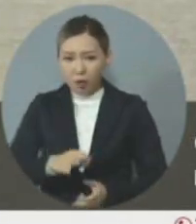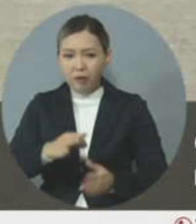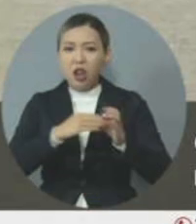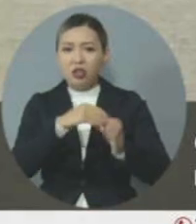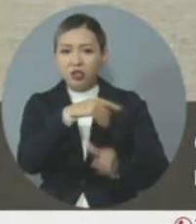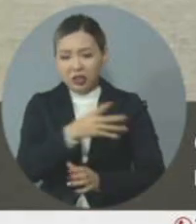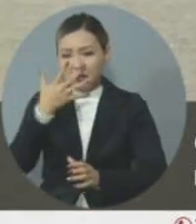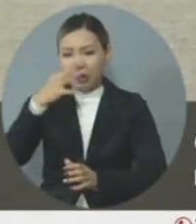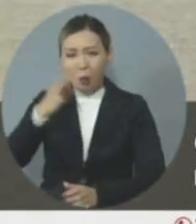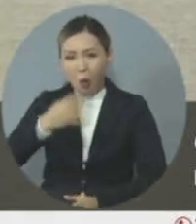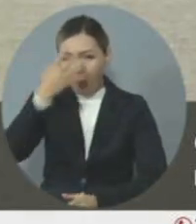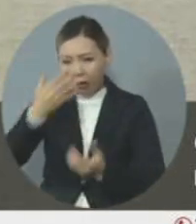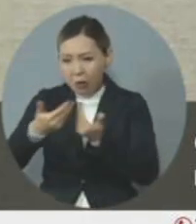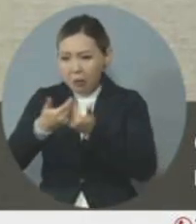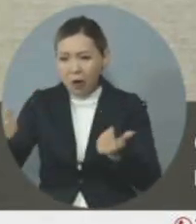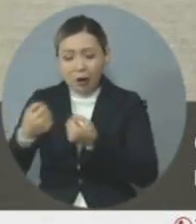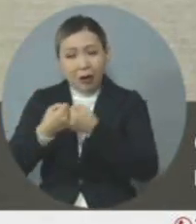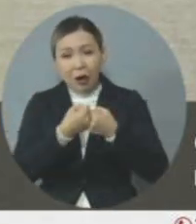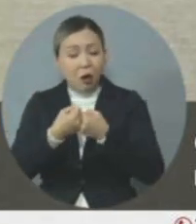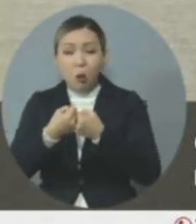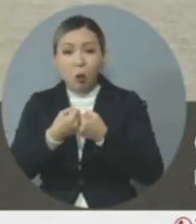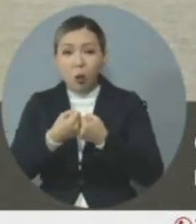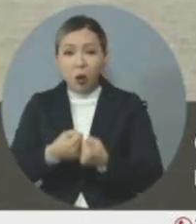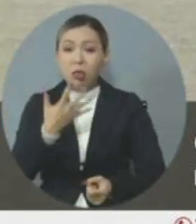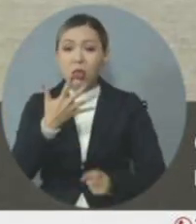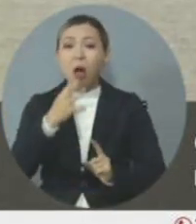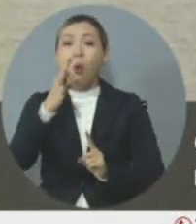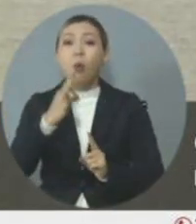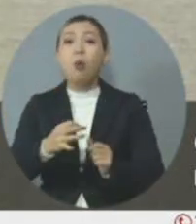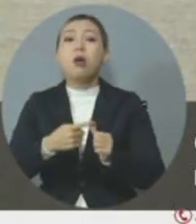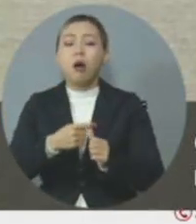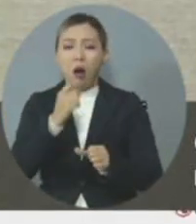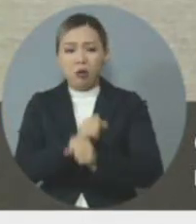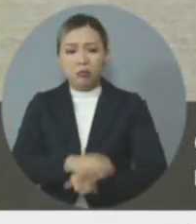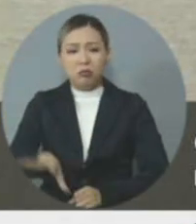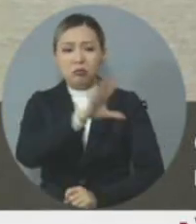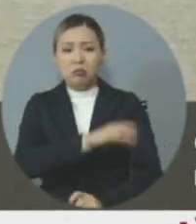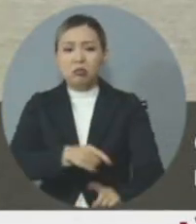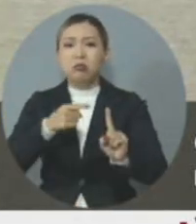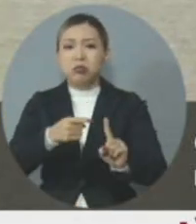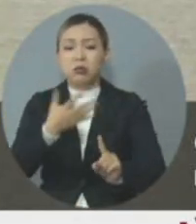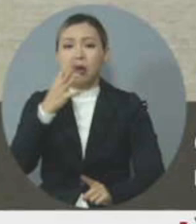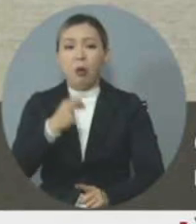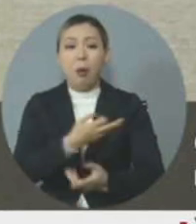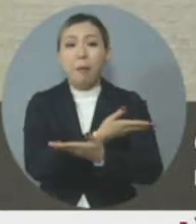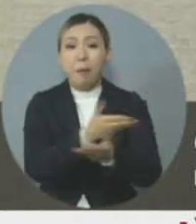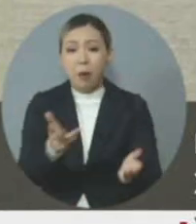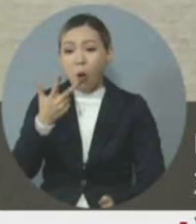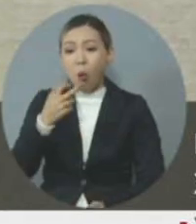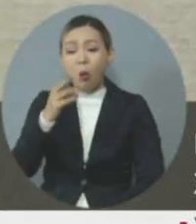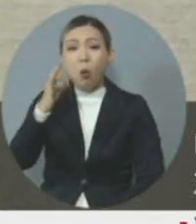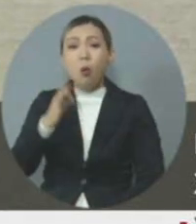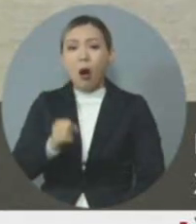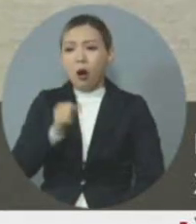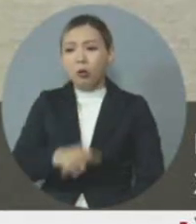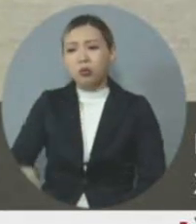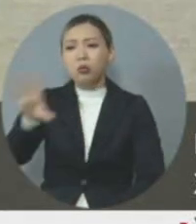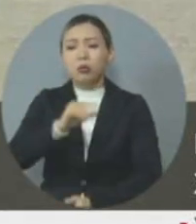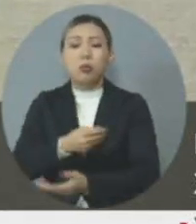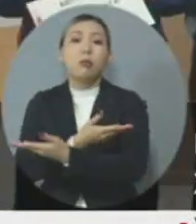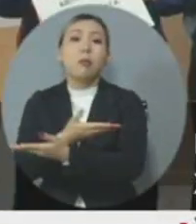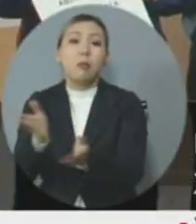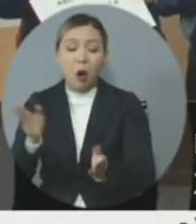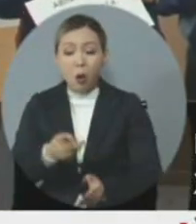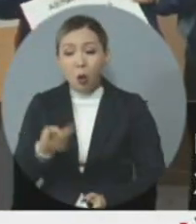эрдэнтийн одоо хувьцааны 5% нь ажилчид нь өгч 30% нь ард түмэнд өгч тийм үү? Тэгээ үлсийн төр дээр л байж